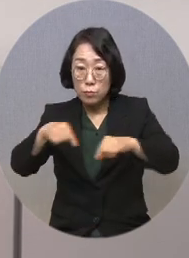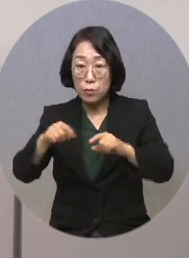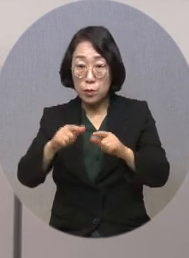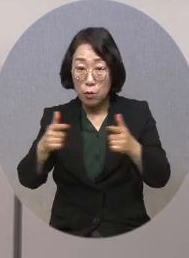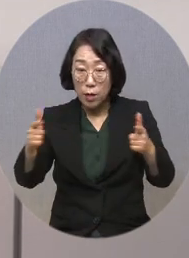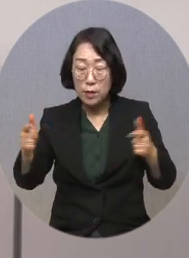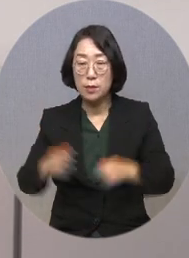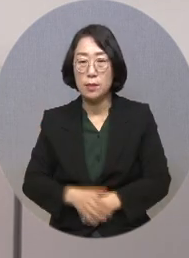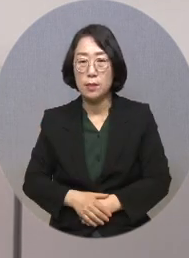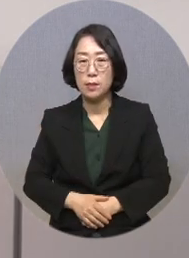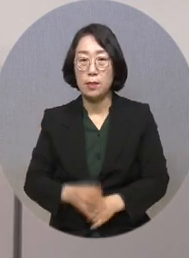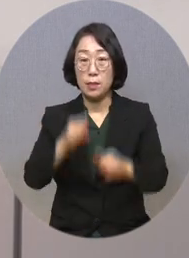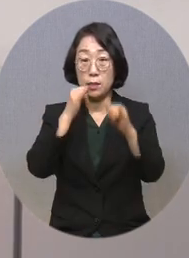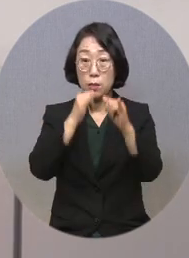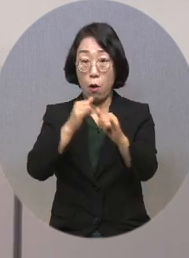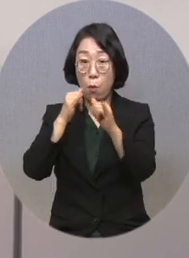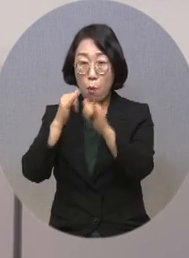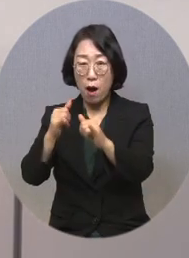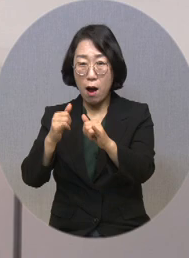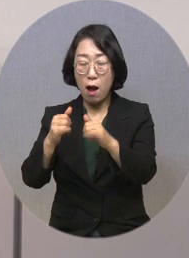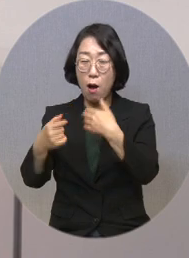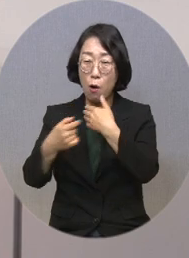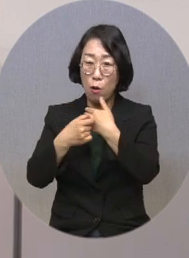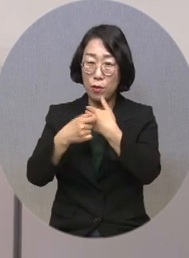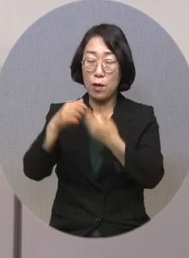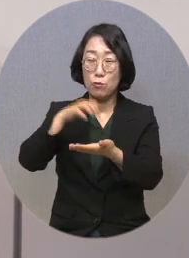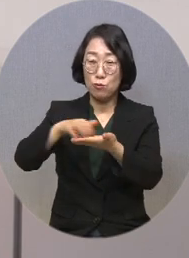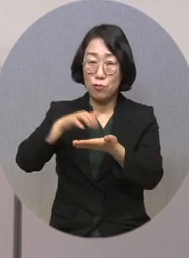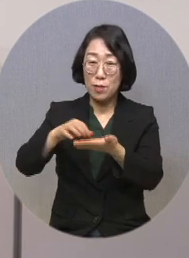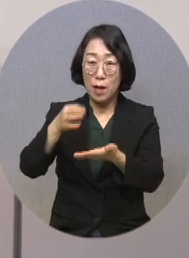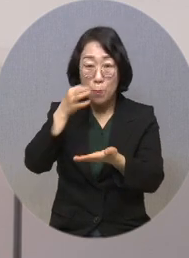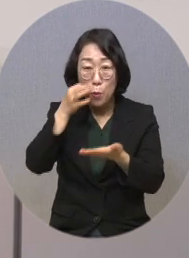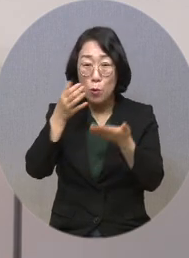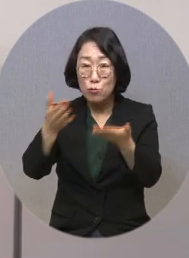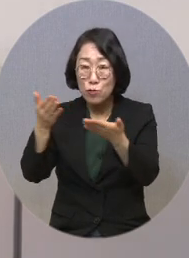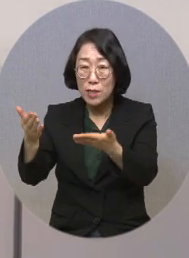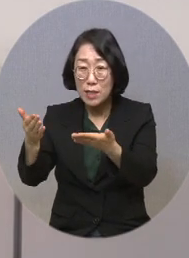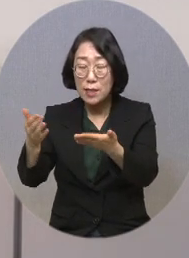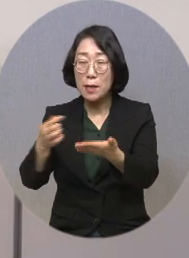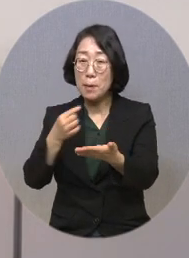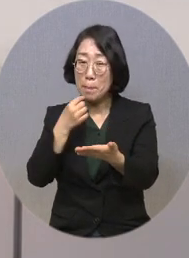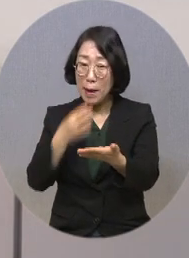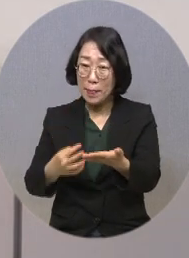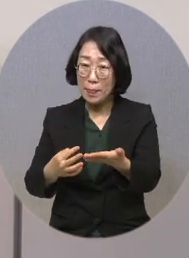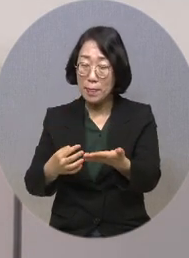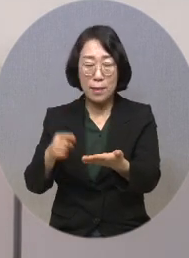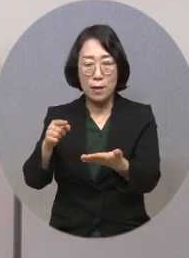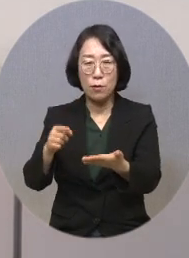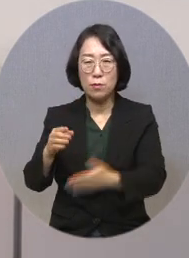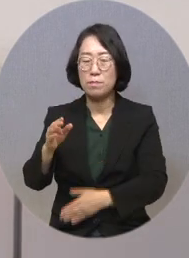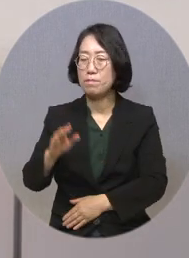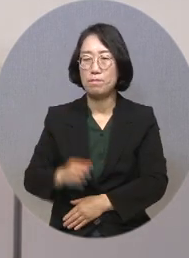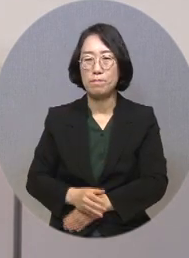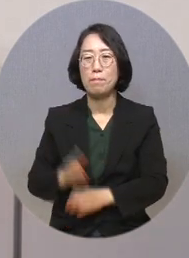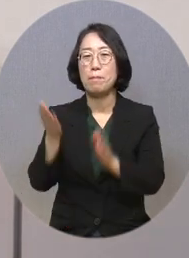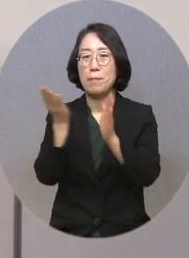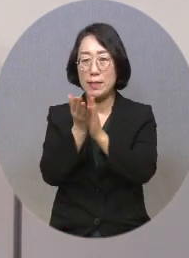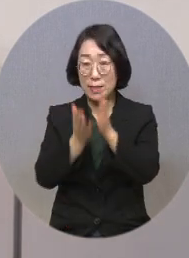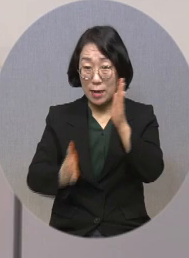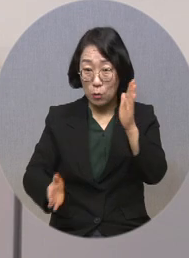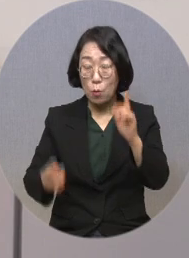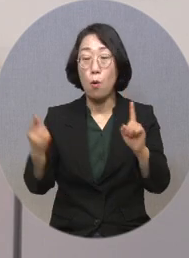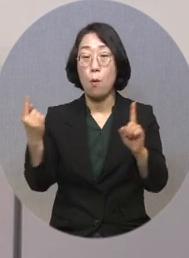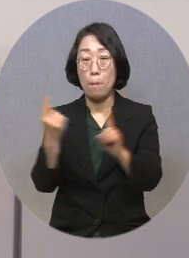같은 성과지표에만 급급하는 보여주기식 탁상 전시행정에서